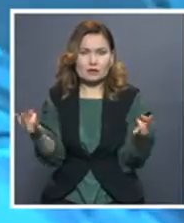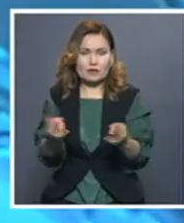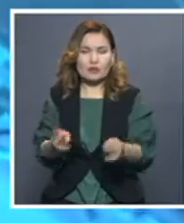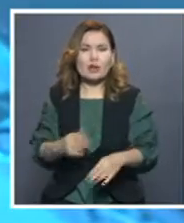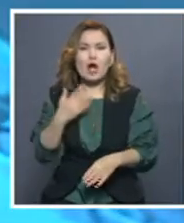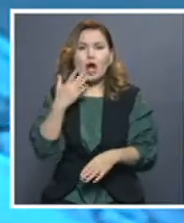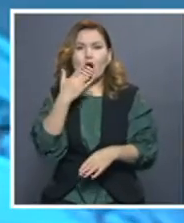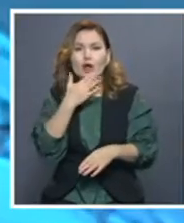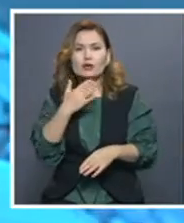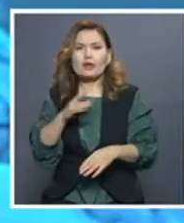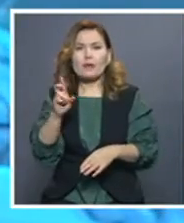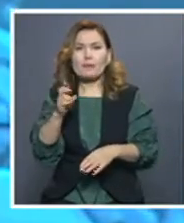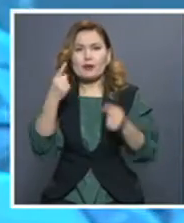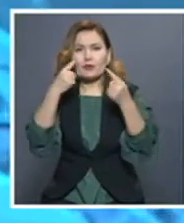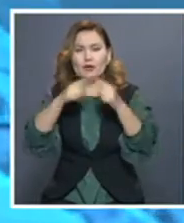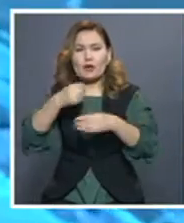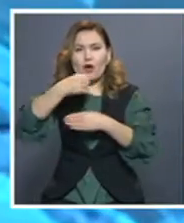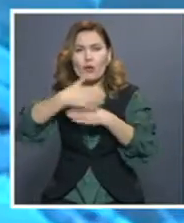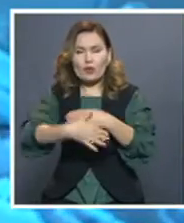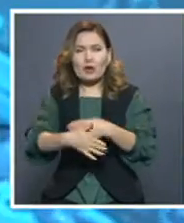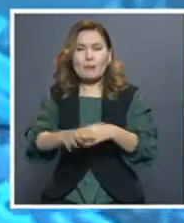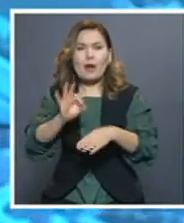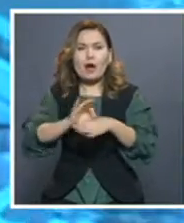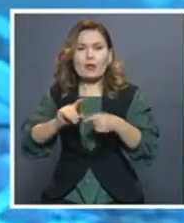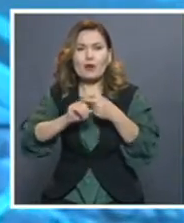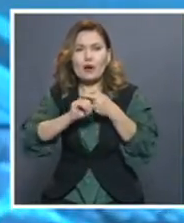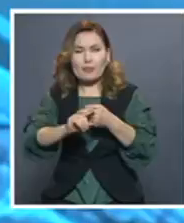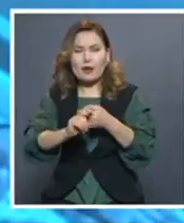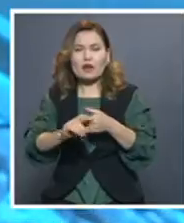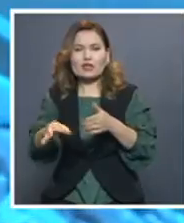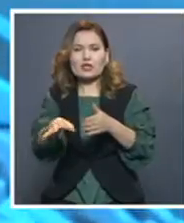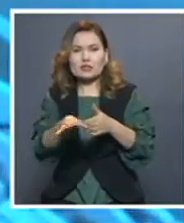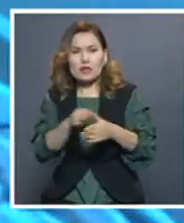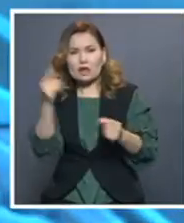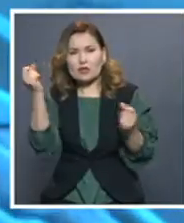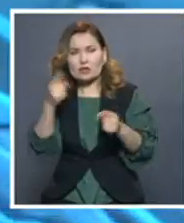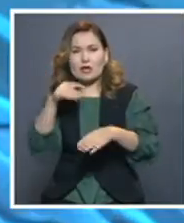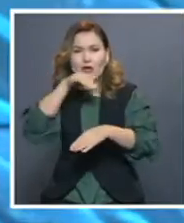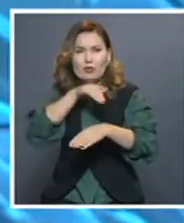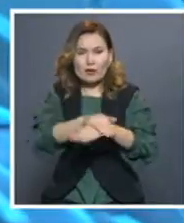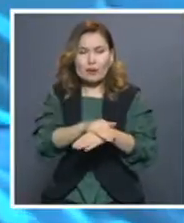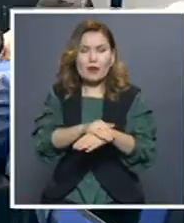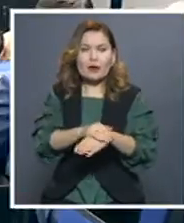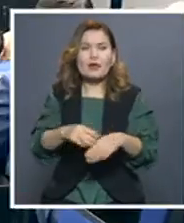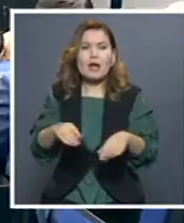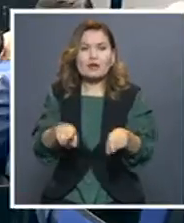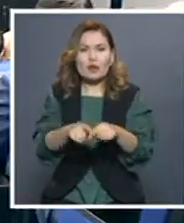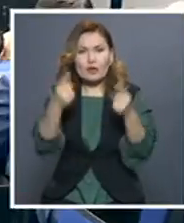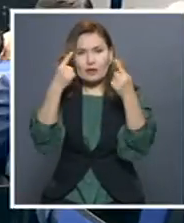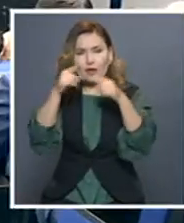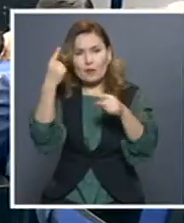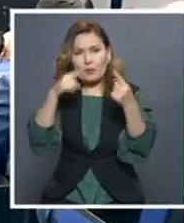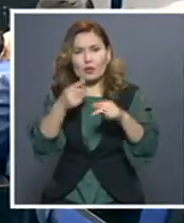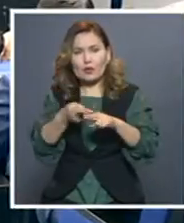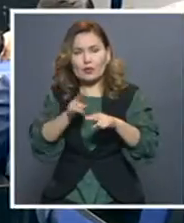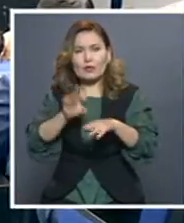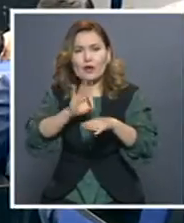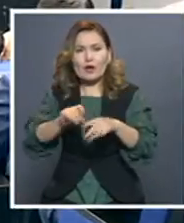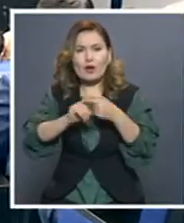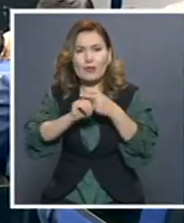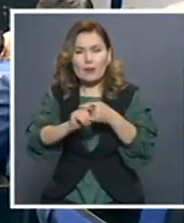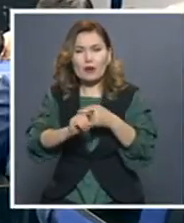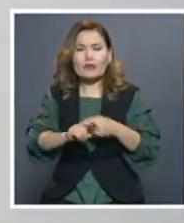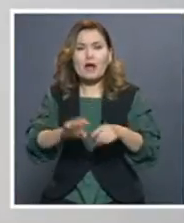Ұлттық биотехнология орталығы коронавирусты дәл әрі тез анықтайтын жүйе жасады. Қазір ол бойынша вирусты инфекция болуы мүмкін